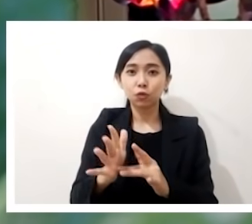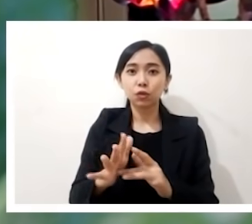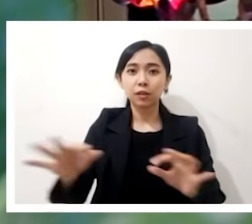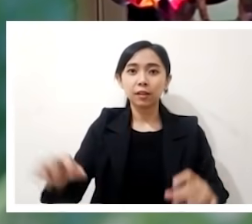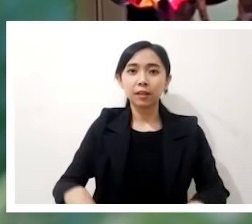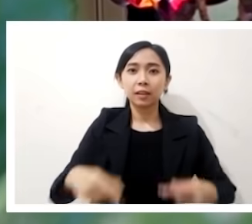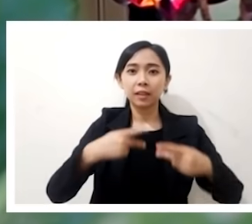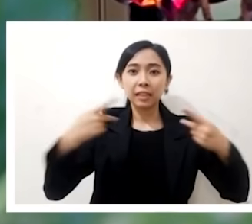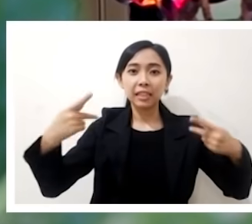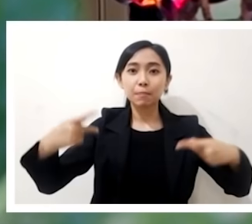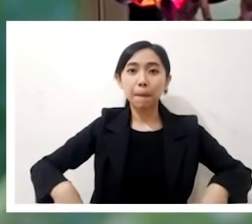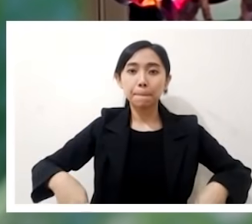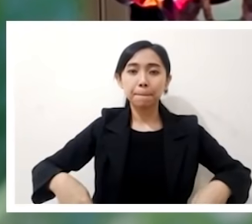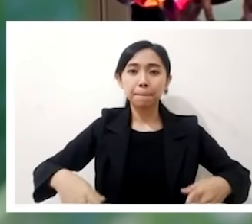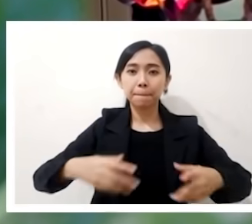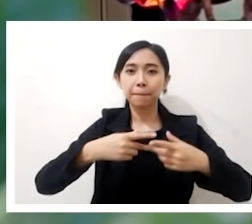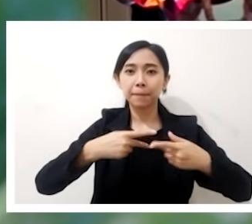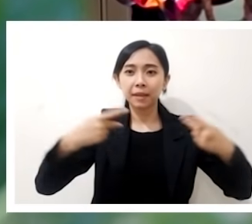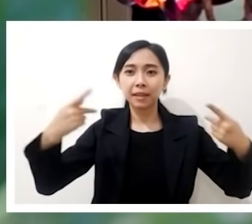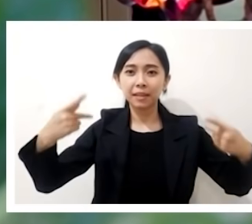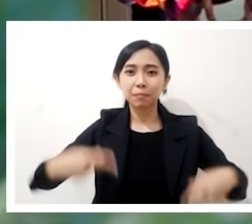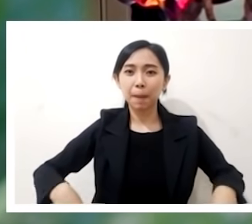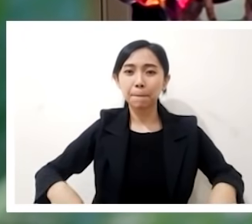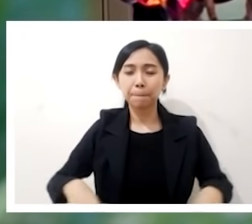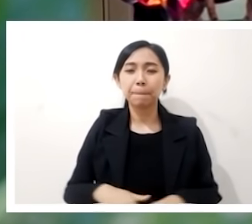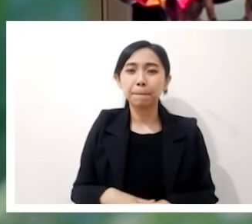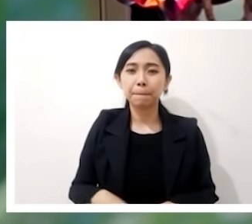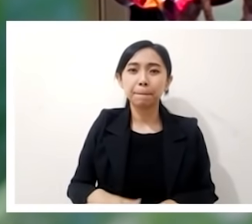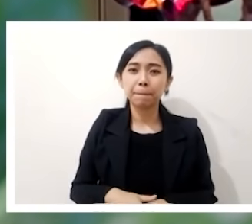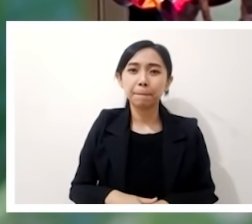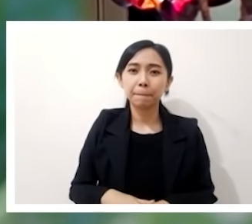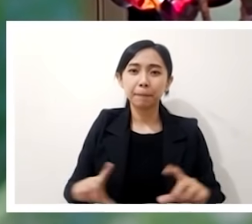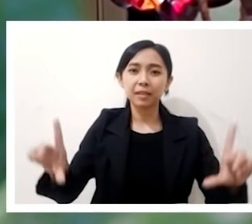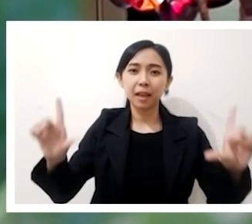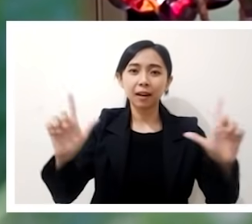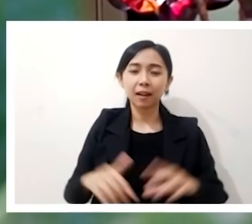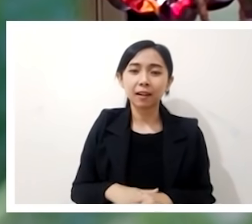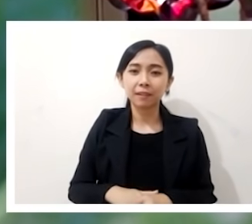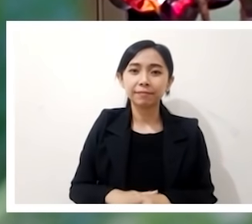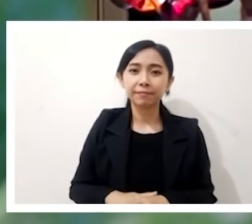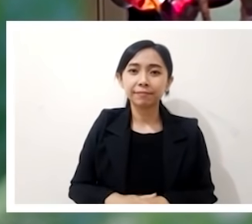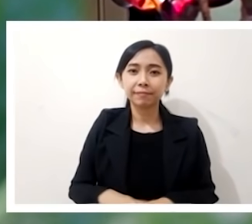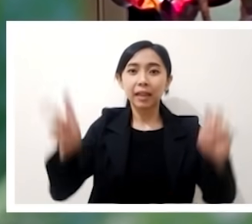Besar merupakan tema penting dalam Kitab Ibrani ini.